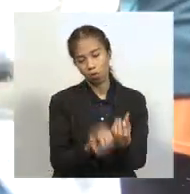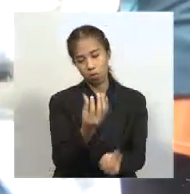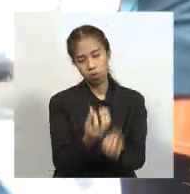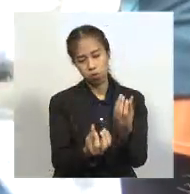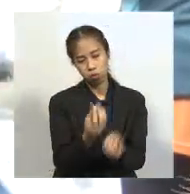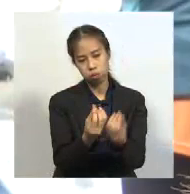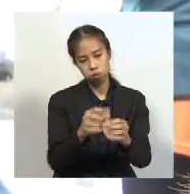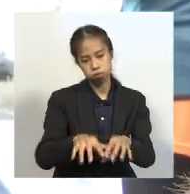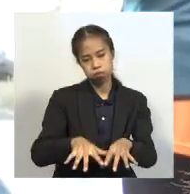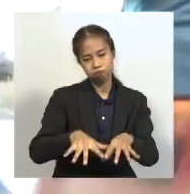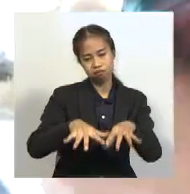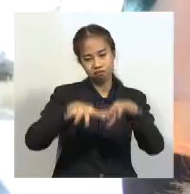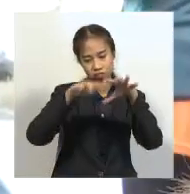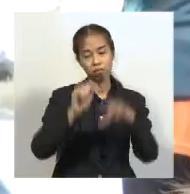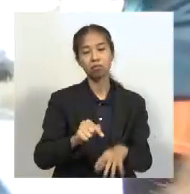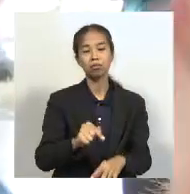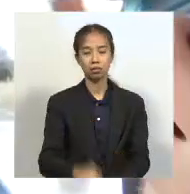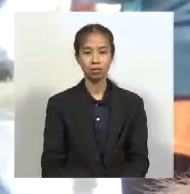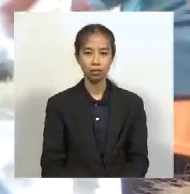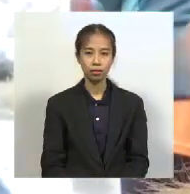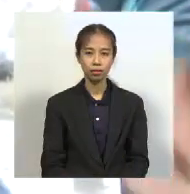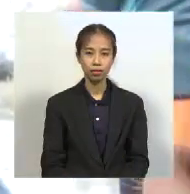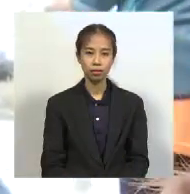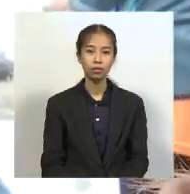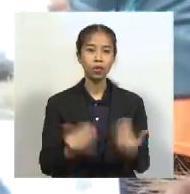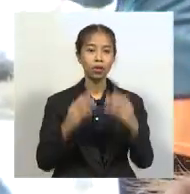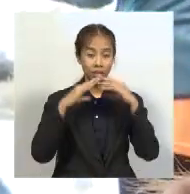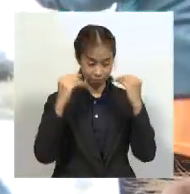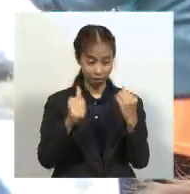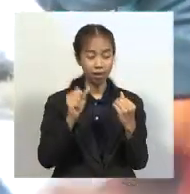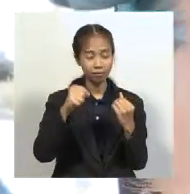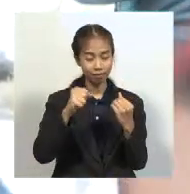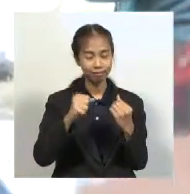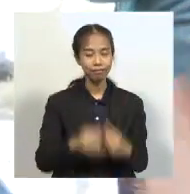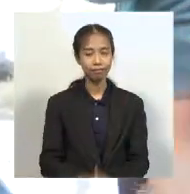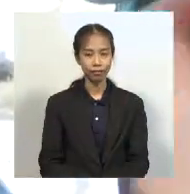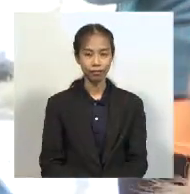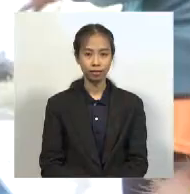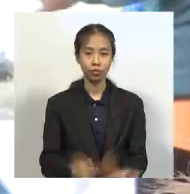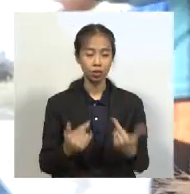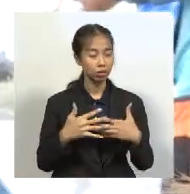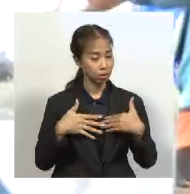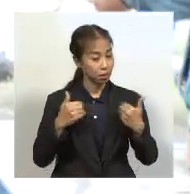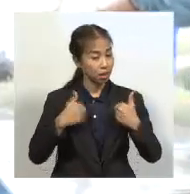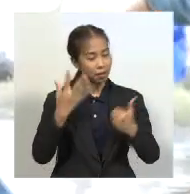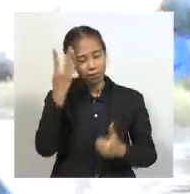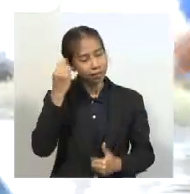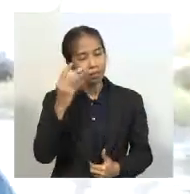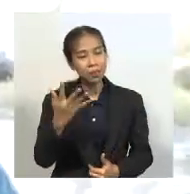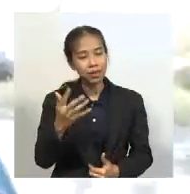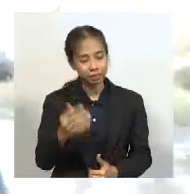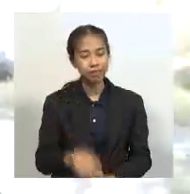นมาเร็วมากค่ะ เห็นว่าวันนี้ก็เริ่มแบบยิ้มได้แล้ว ค่ะค่ะ เริ่มสบายใจ เริ่มสบายใจค่ะ